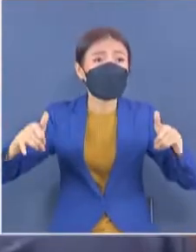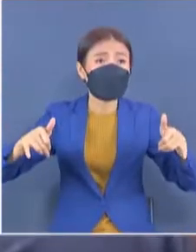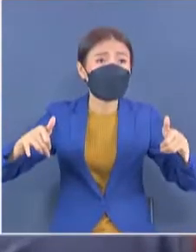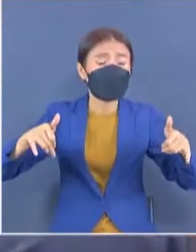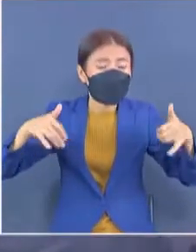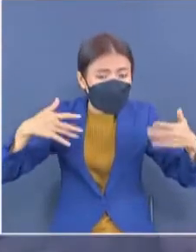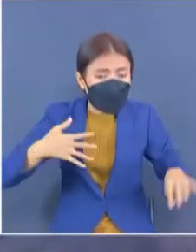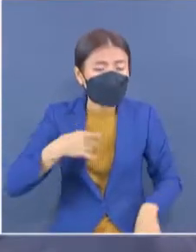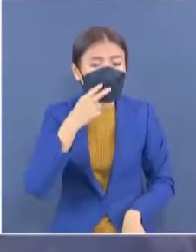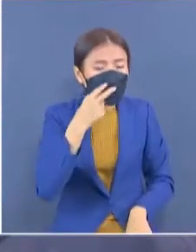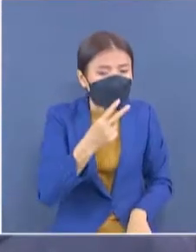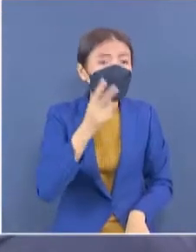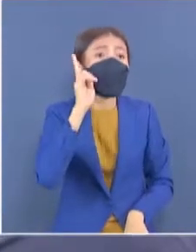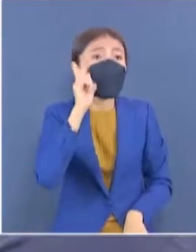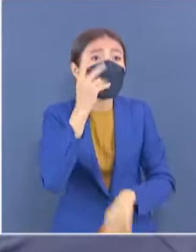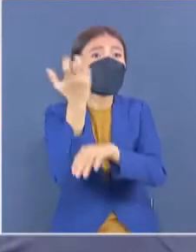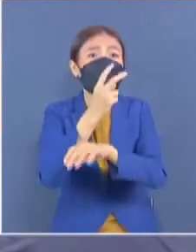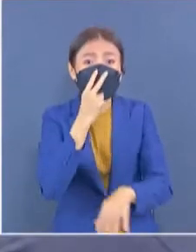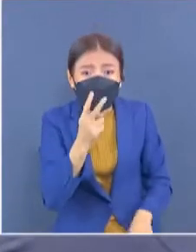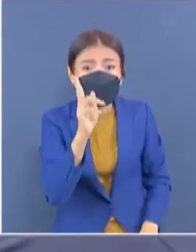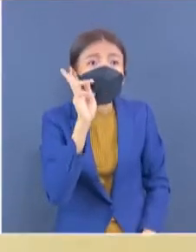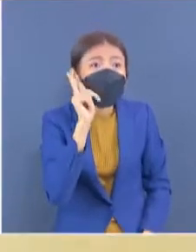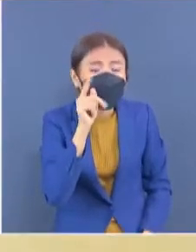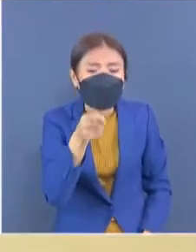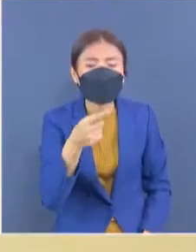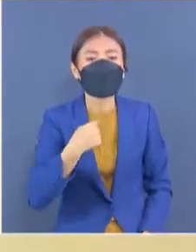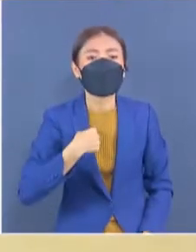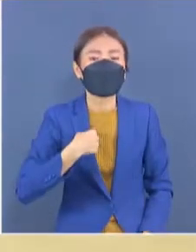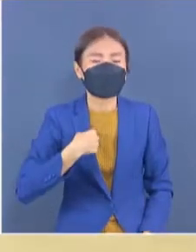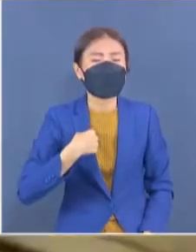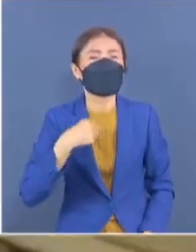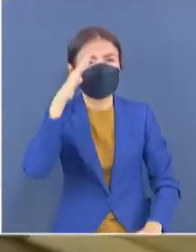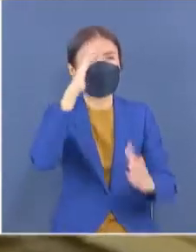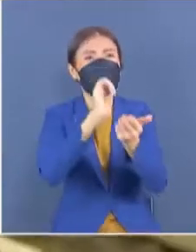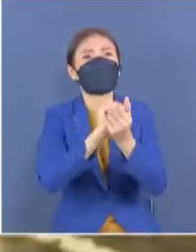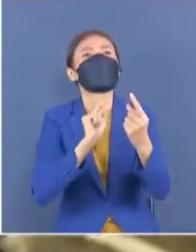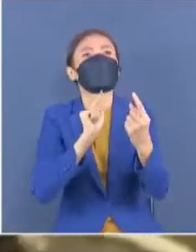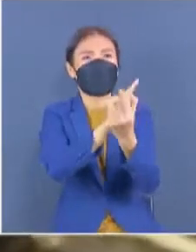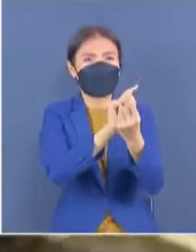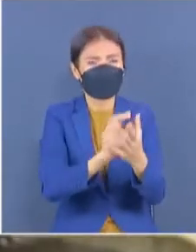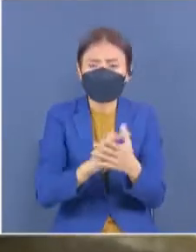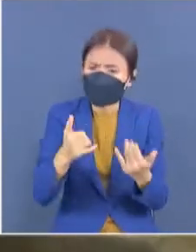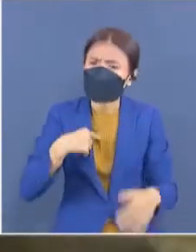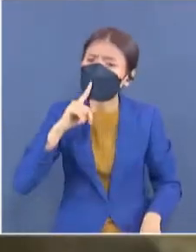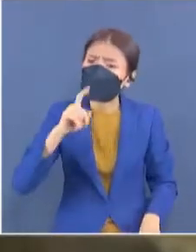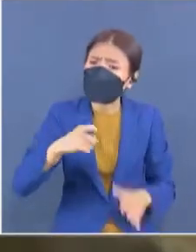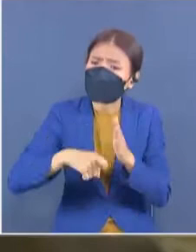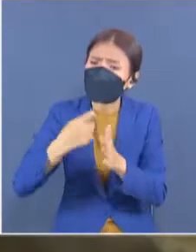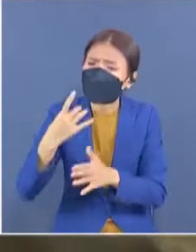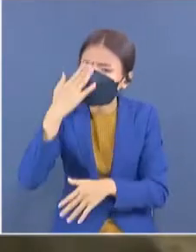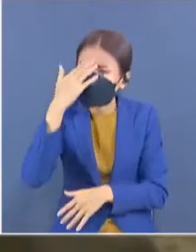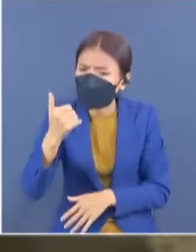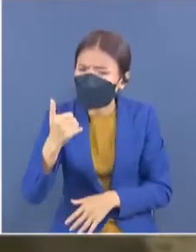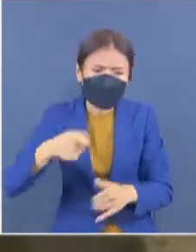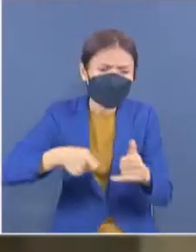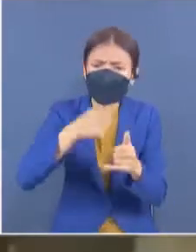พอเป็นข่าวก็เดินทางเข้ามอบตัวกับเจ้าหน้าที ่ ส่วนสาเหตุล่ะสาเหตุเกิดขึ้นจากอะไรนายมูฮัมหมัดเขาอ้างบอกว่า